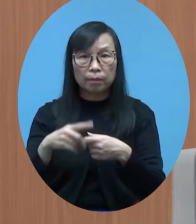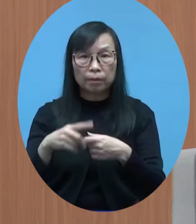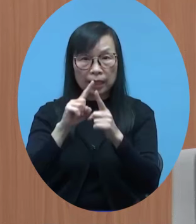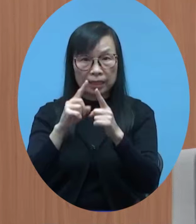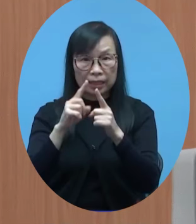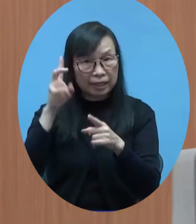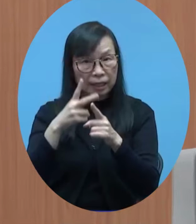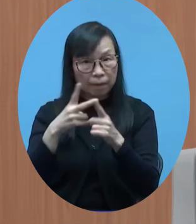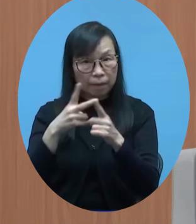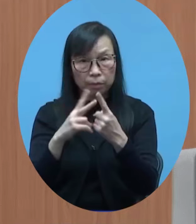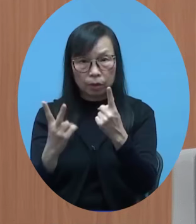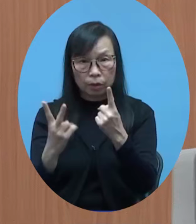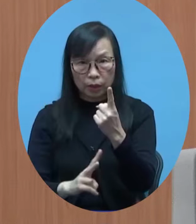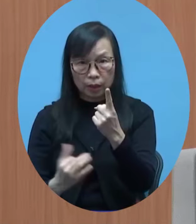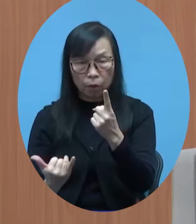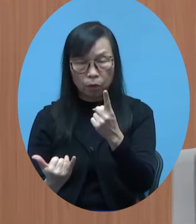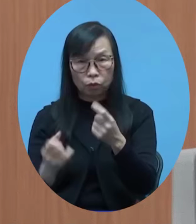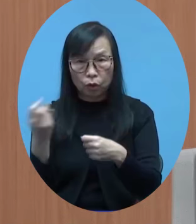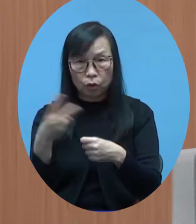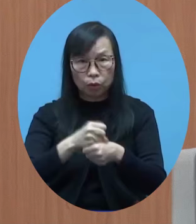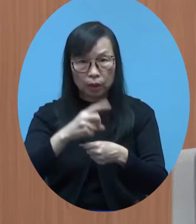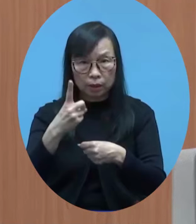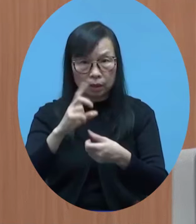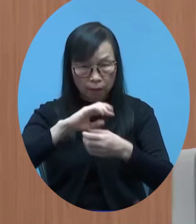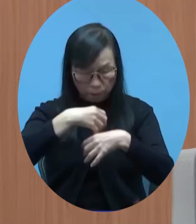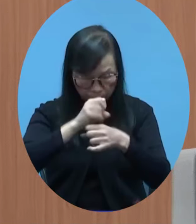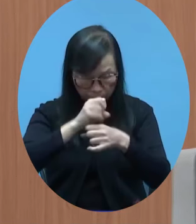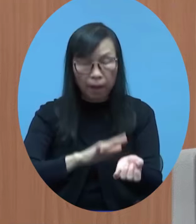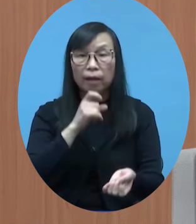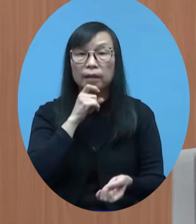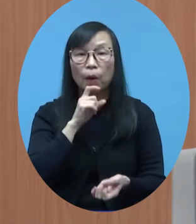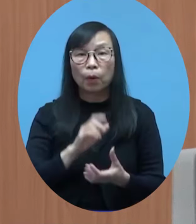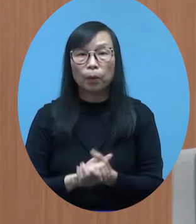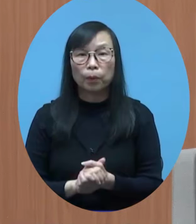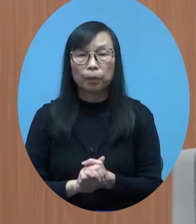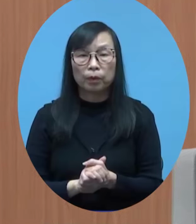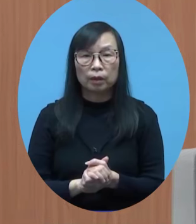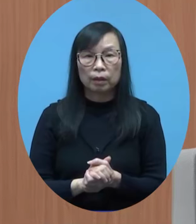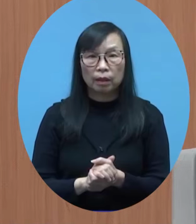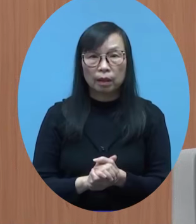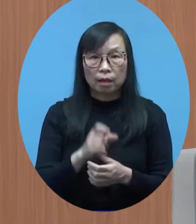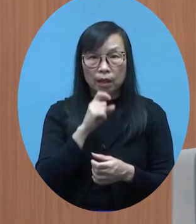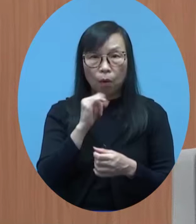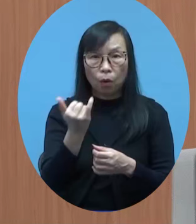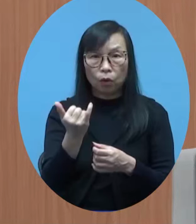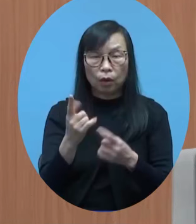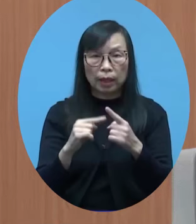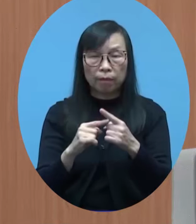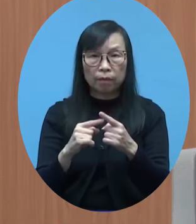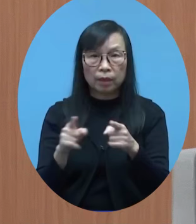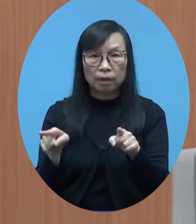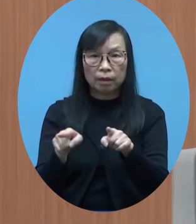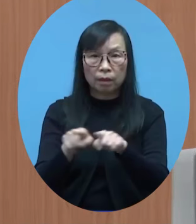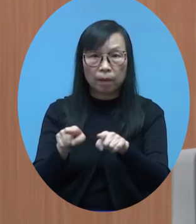喺12月26日咧做多一次咧，就係、是、陽性嘅。咁佢都有6位人士咧，就同佢同一